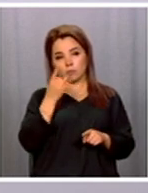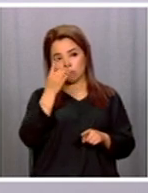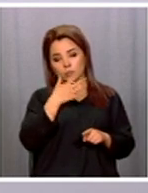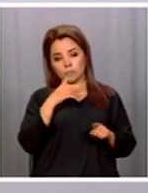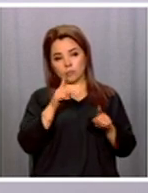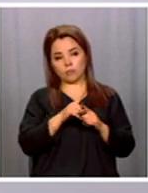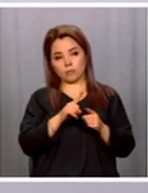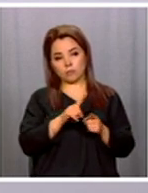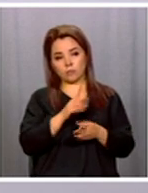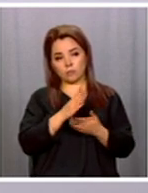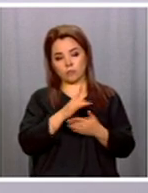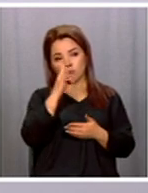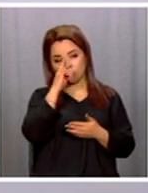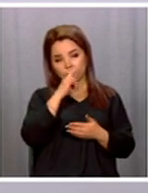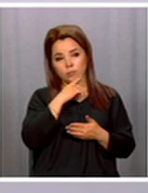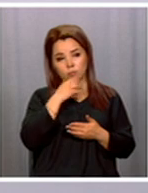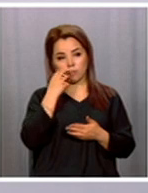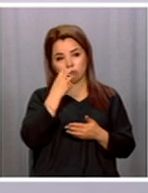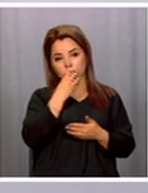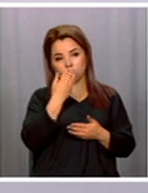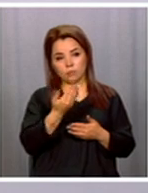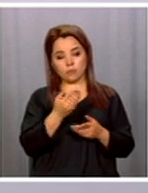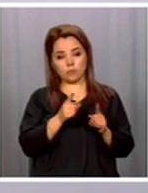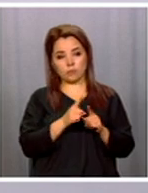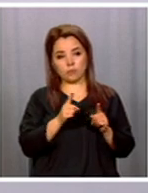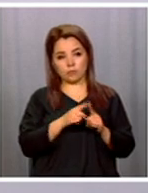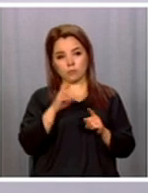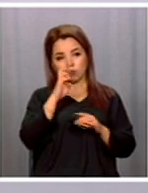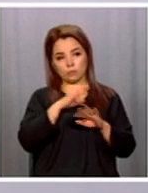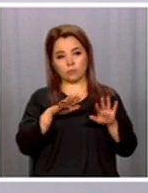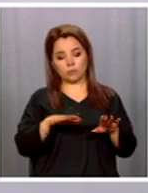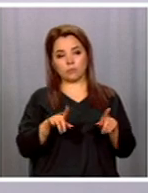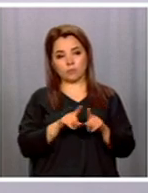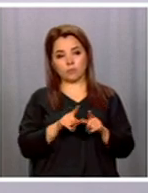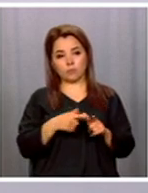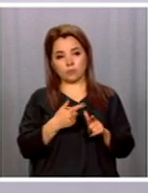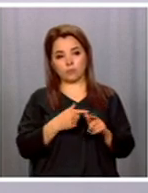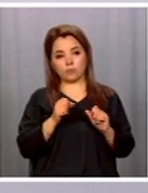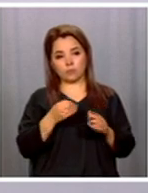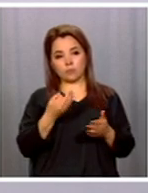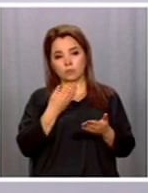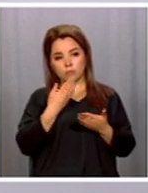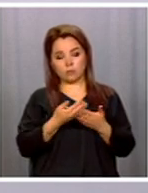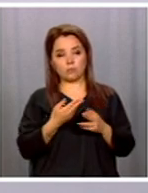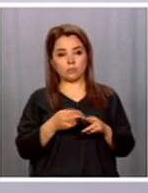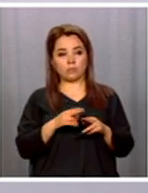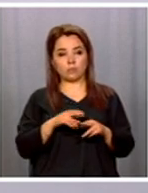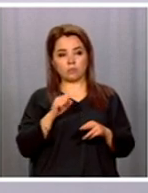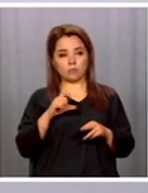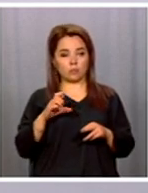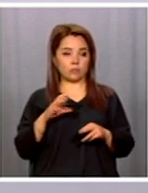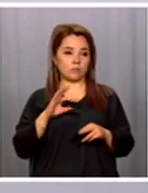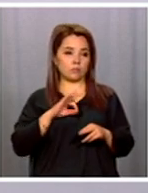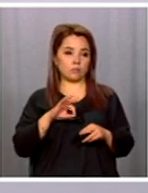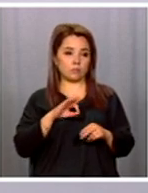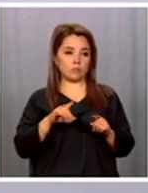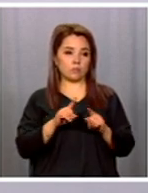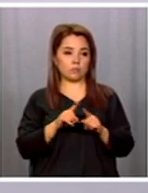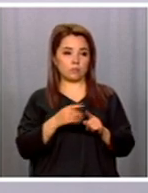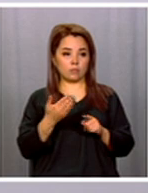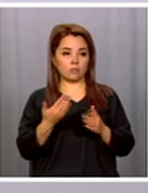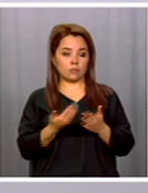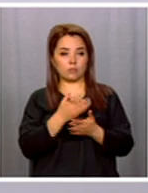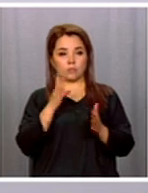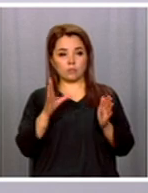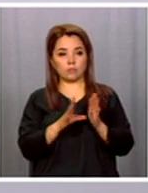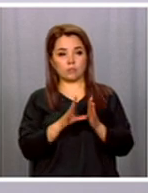елдері, Қазақстан, Моңғолия сияқты мемлекеттерді айтып кетуге болады. Ал АЭС пайдалануда, бірақ жаңа энергия блоктарын